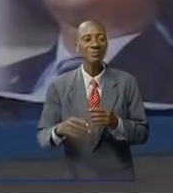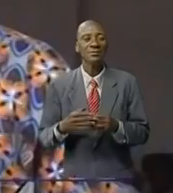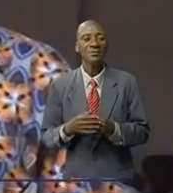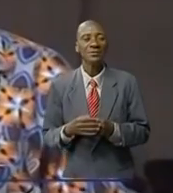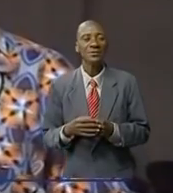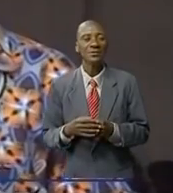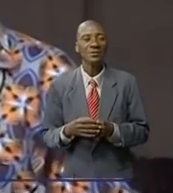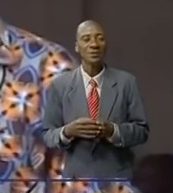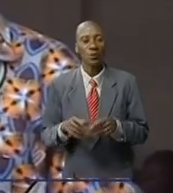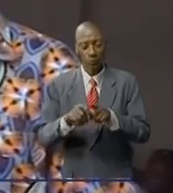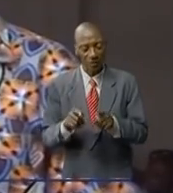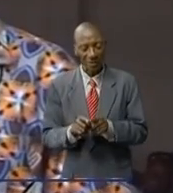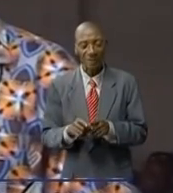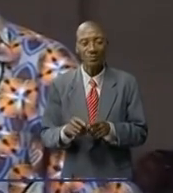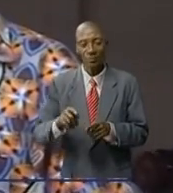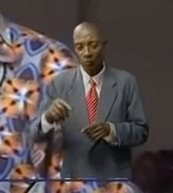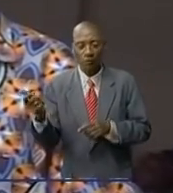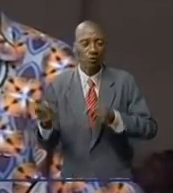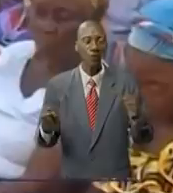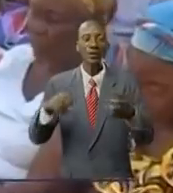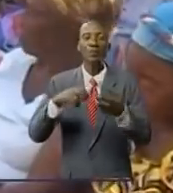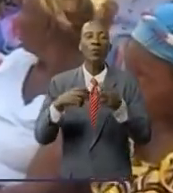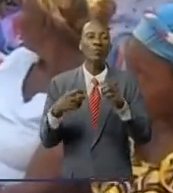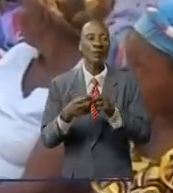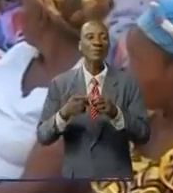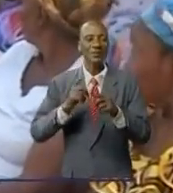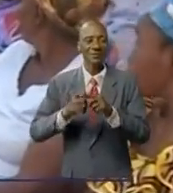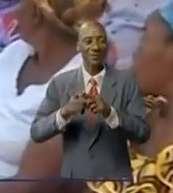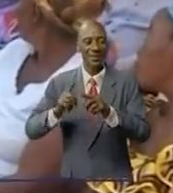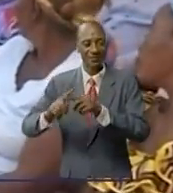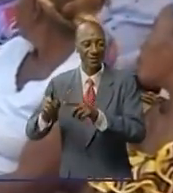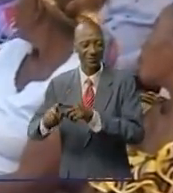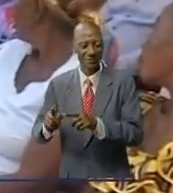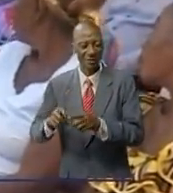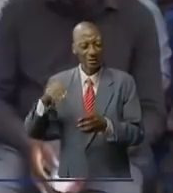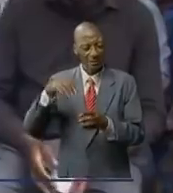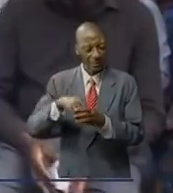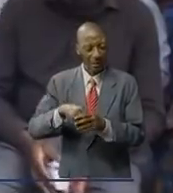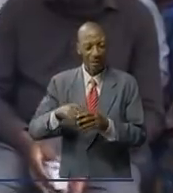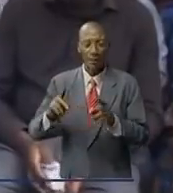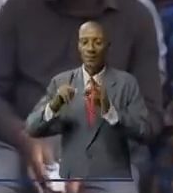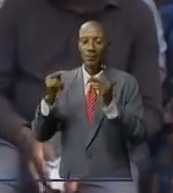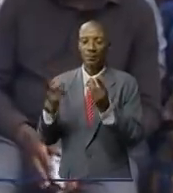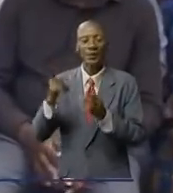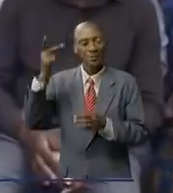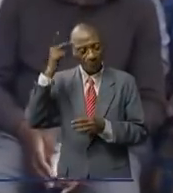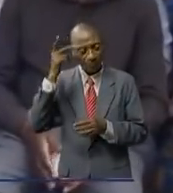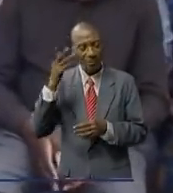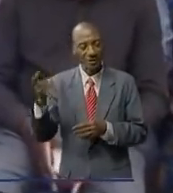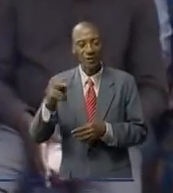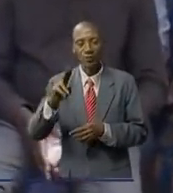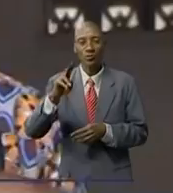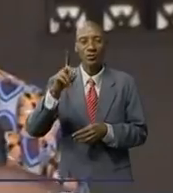requises pour accéder aux fonctions conformément au statut du parti. C'est le leitmotiv de cette matinée politique organisée